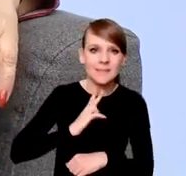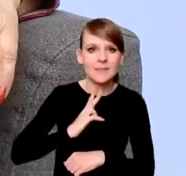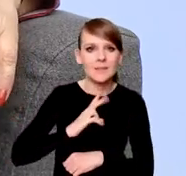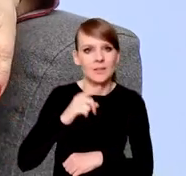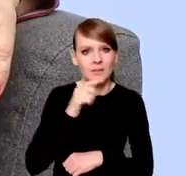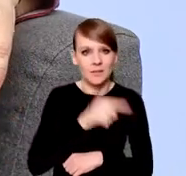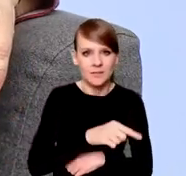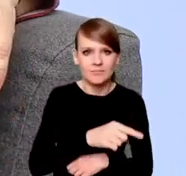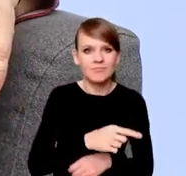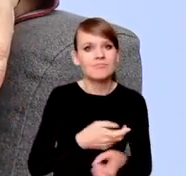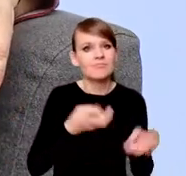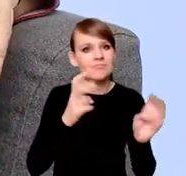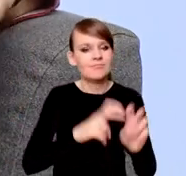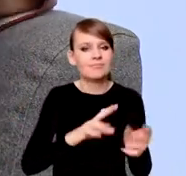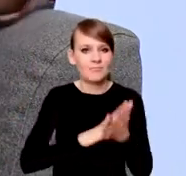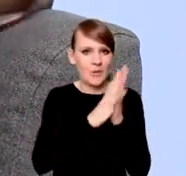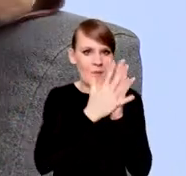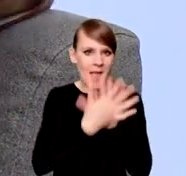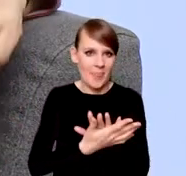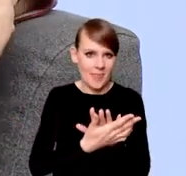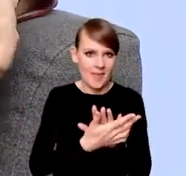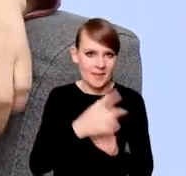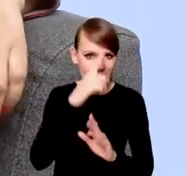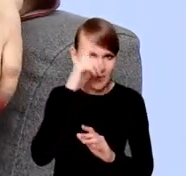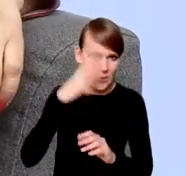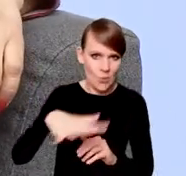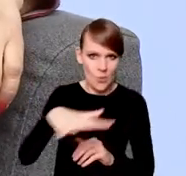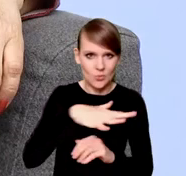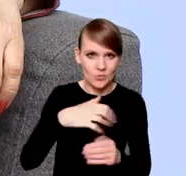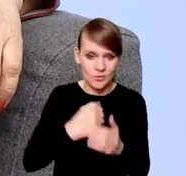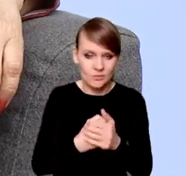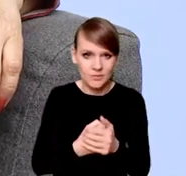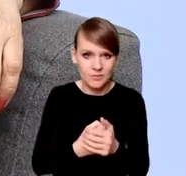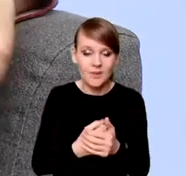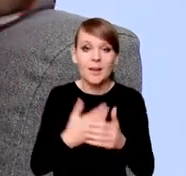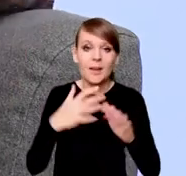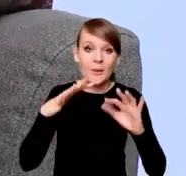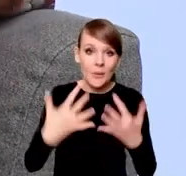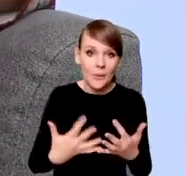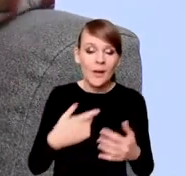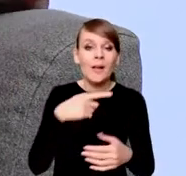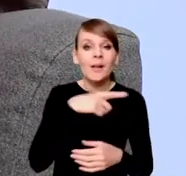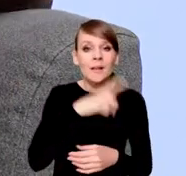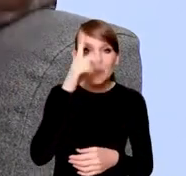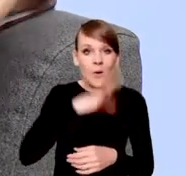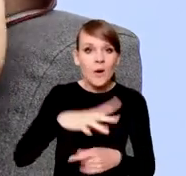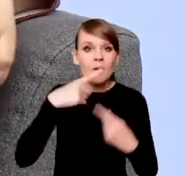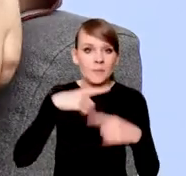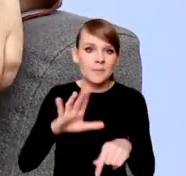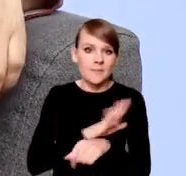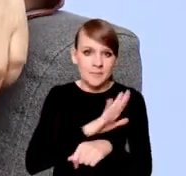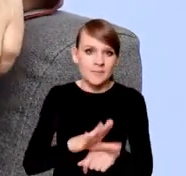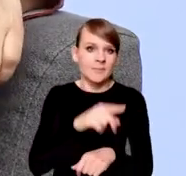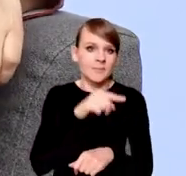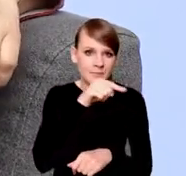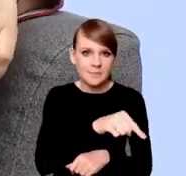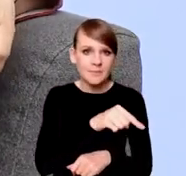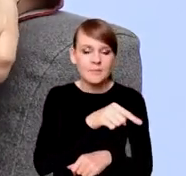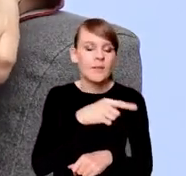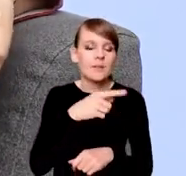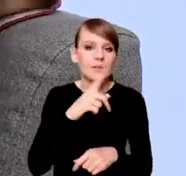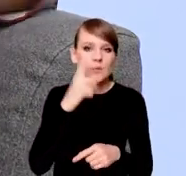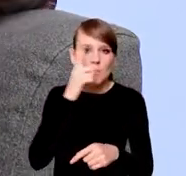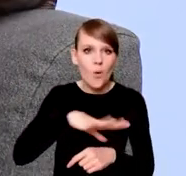przemiany cywilizacyjne. Po to jest potrzebna ta społeczna odpowiedzialność uczelni, nie po to, żeby zwiększyć PR,